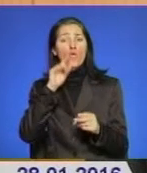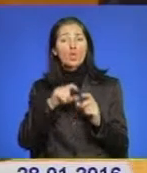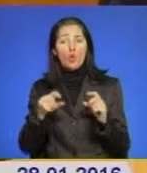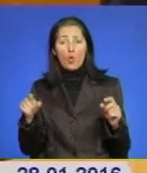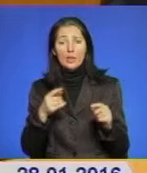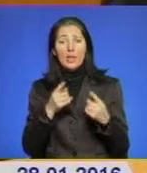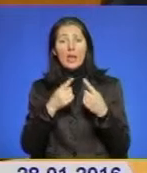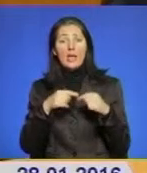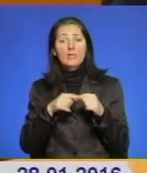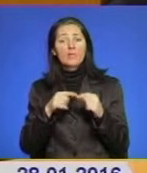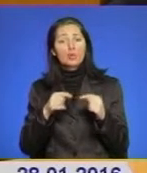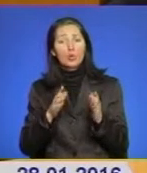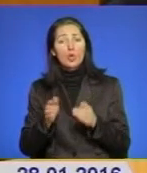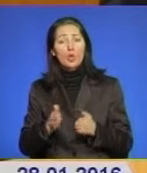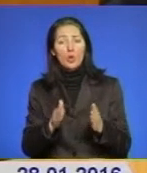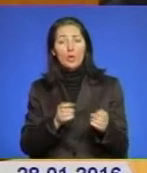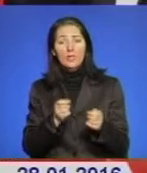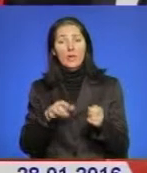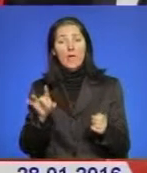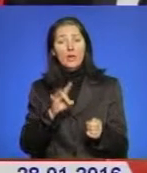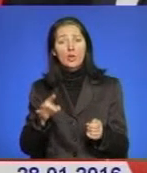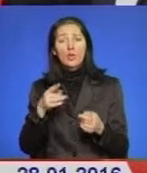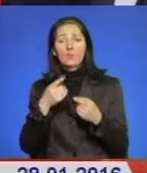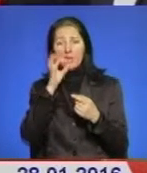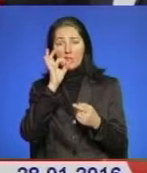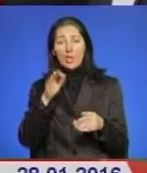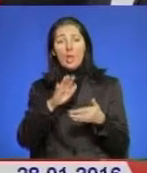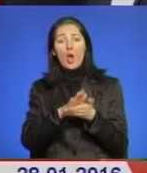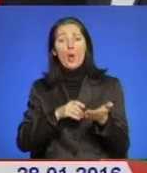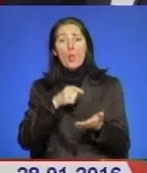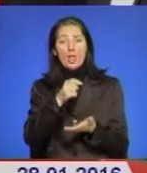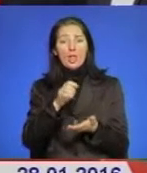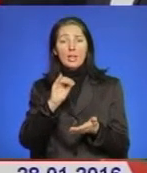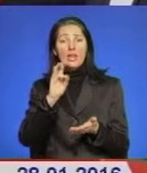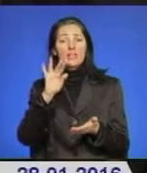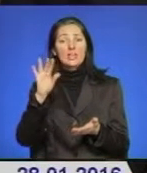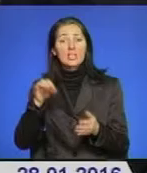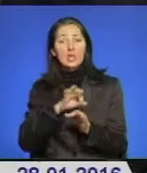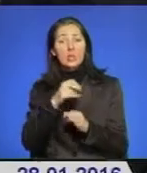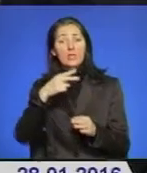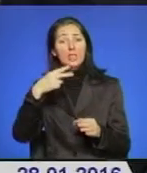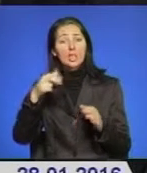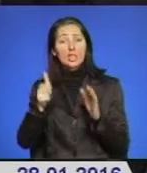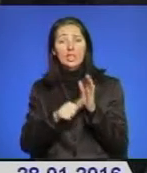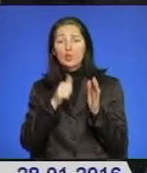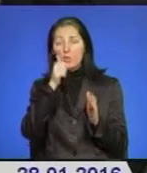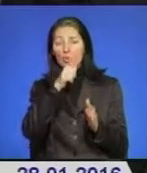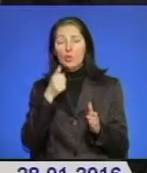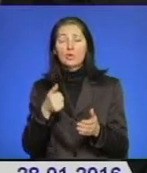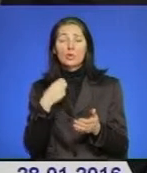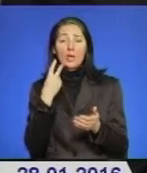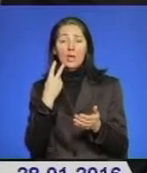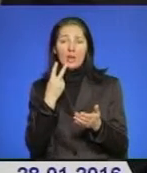дороги. Керівникам районів наголосили на потребі подати інвестиційні проекти у 2016 році, зважаючи на фінансування